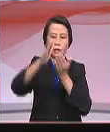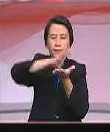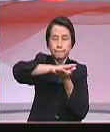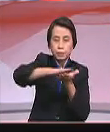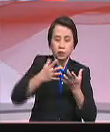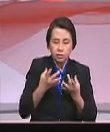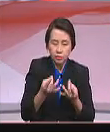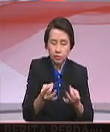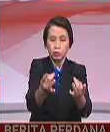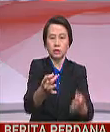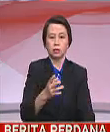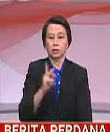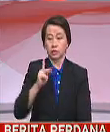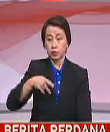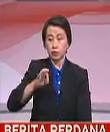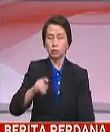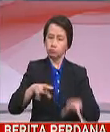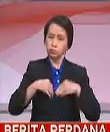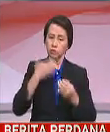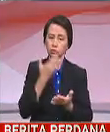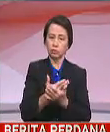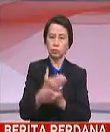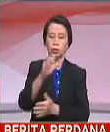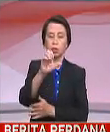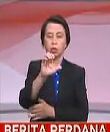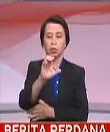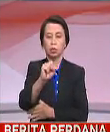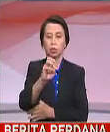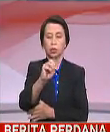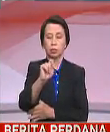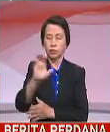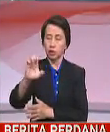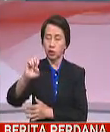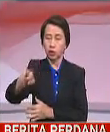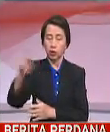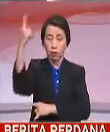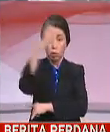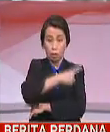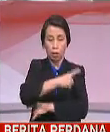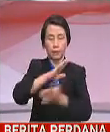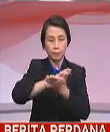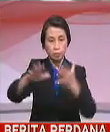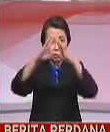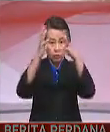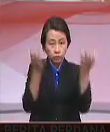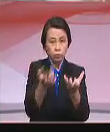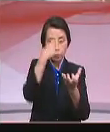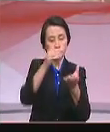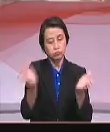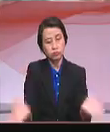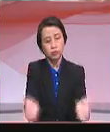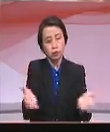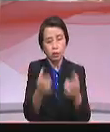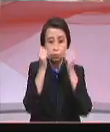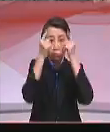bersih. Kementerian juga menyambut baik usaha SW Corp yang memperkenalkan Hari Kebersihan Sedunia sebagai galakan dan